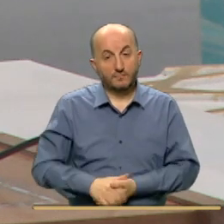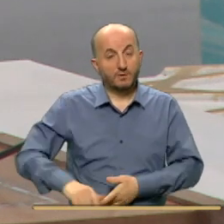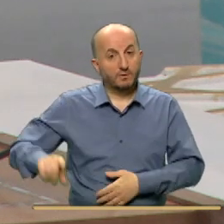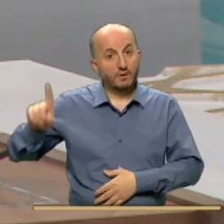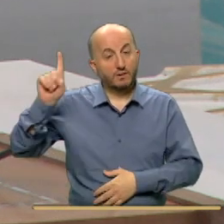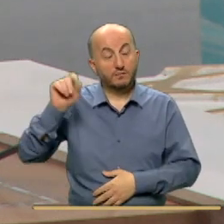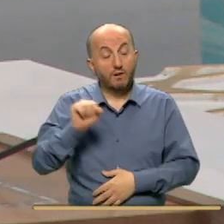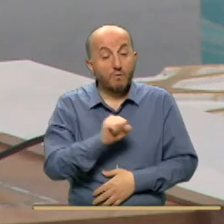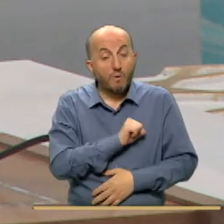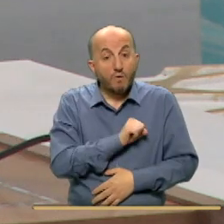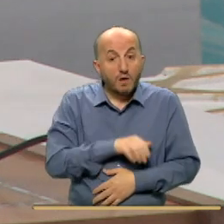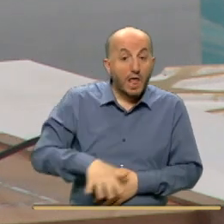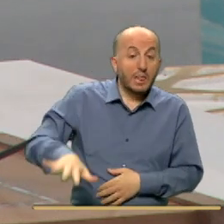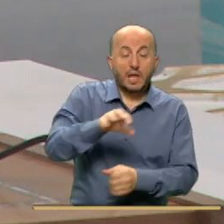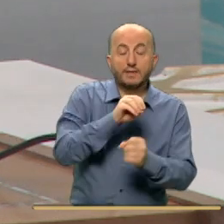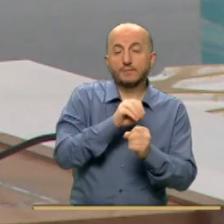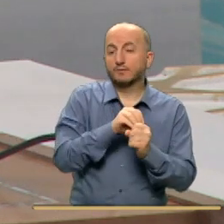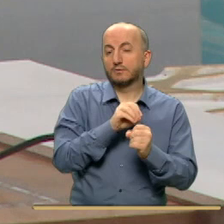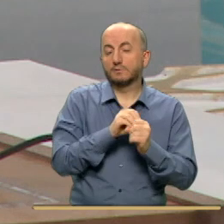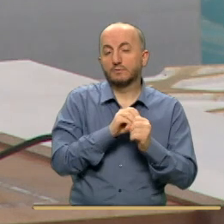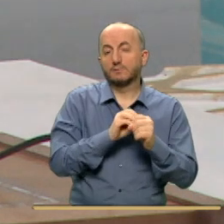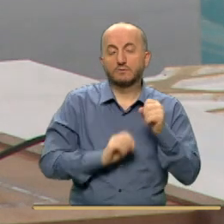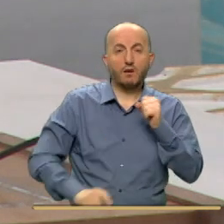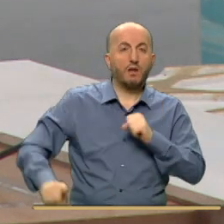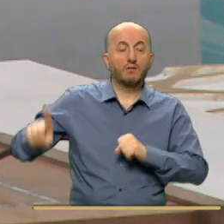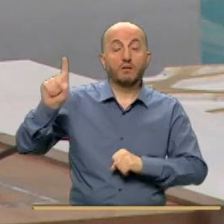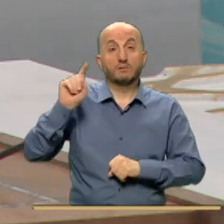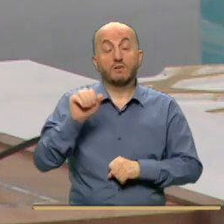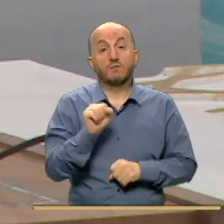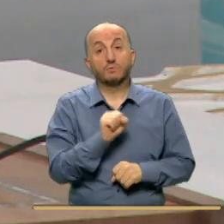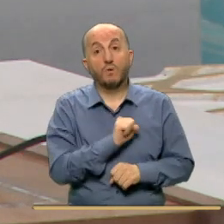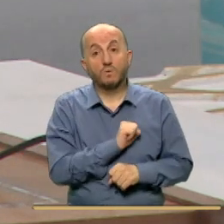Allah'tan korkanlar için, Allah'tan korku,